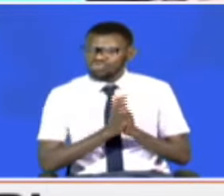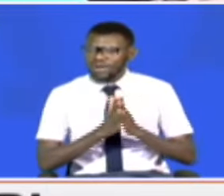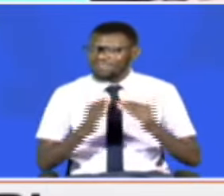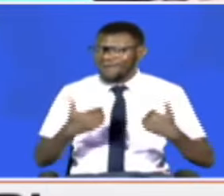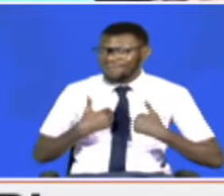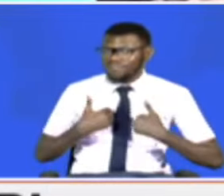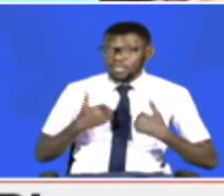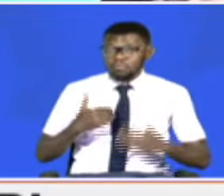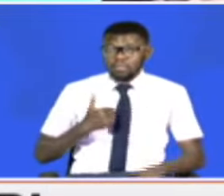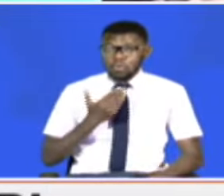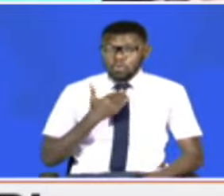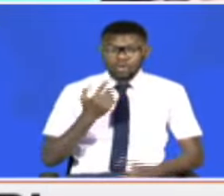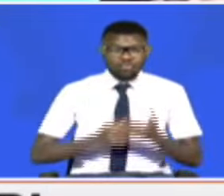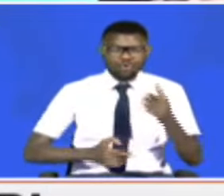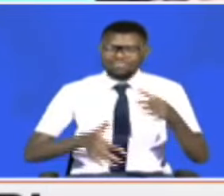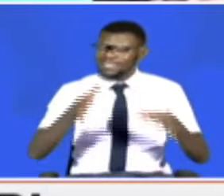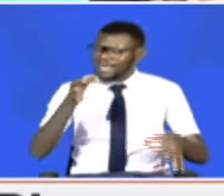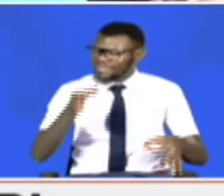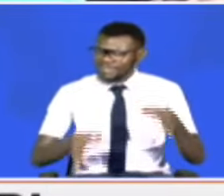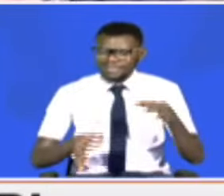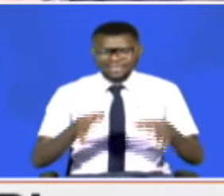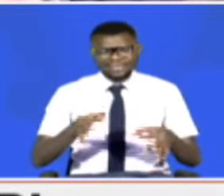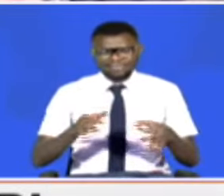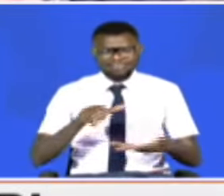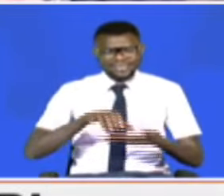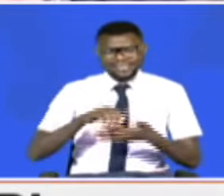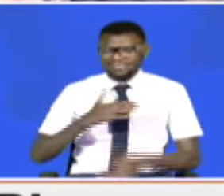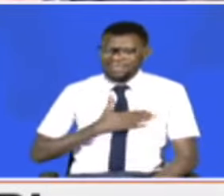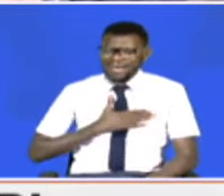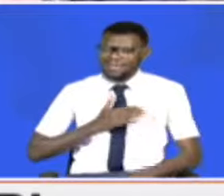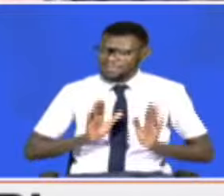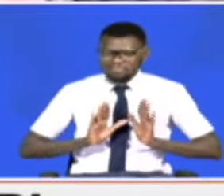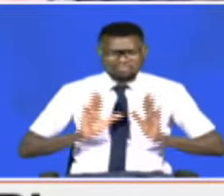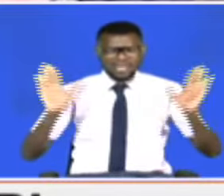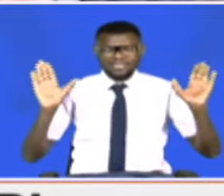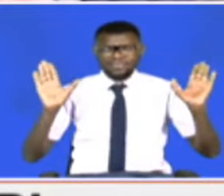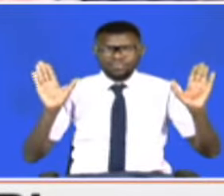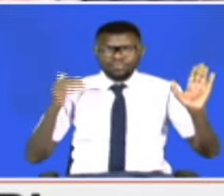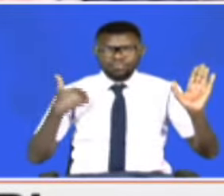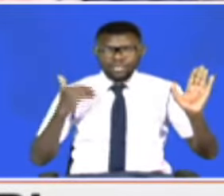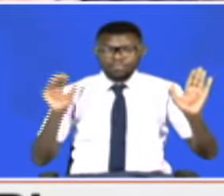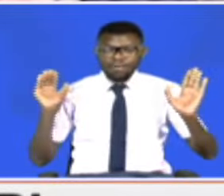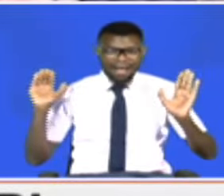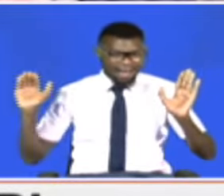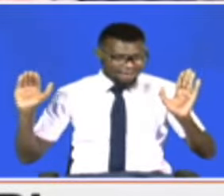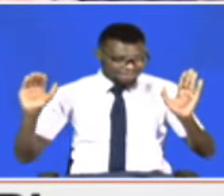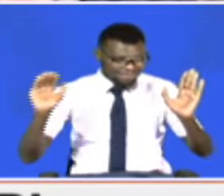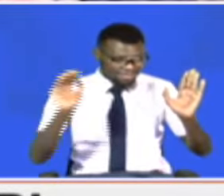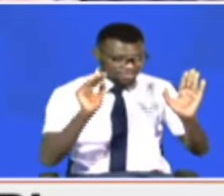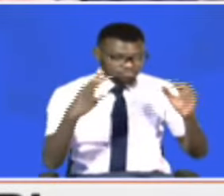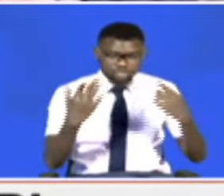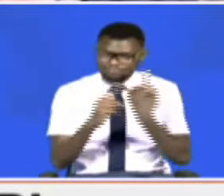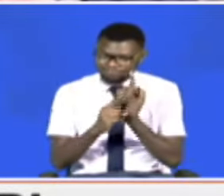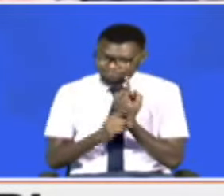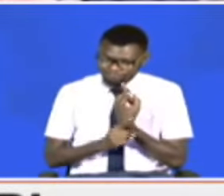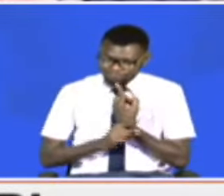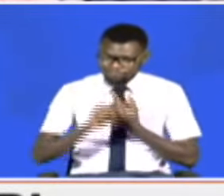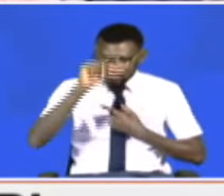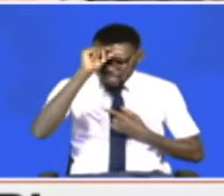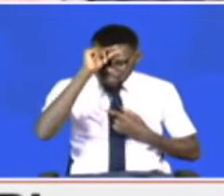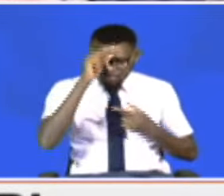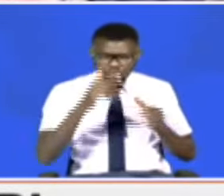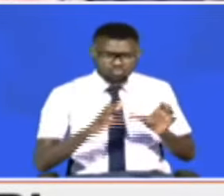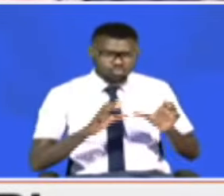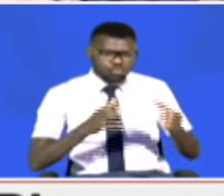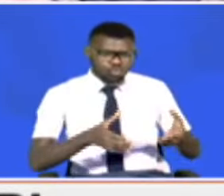I want is justice to prevail on my case. I'm therefore asking the relevant government agencies to expedite the arrest